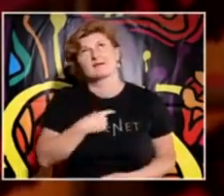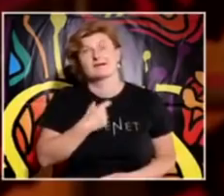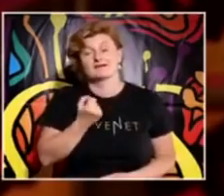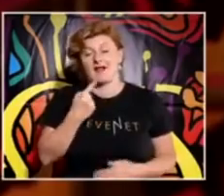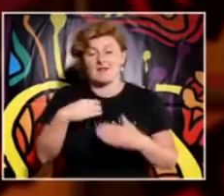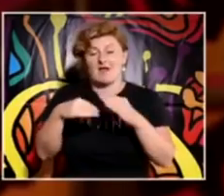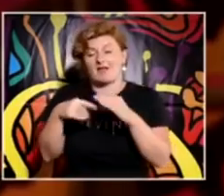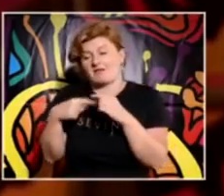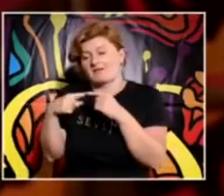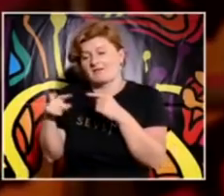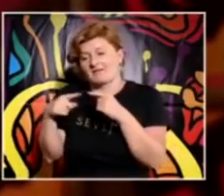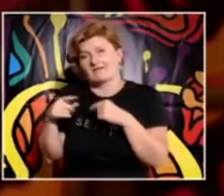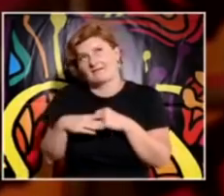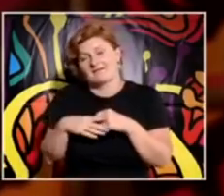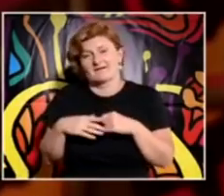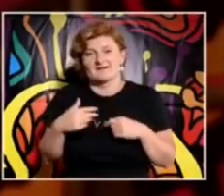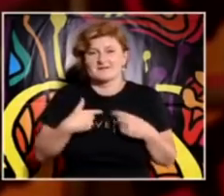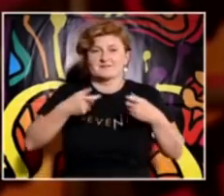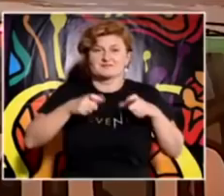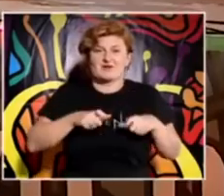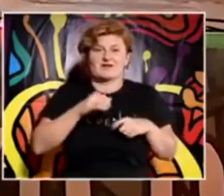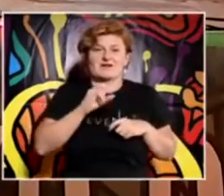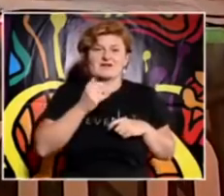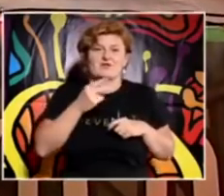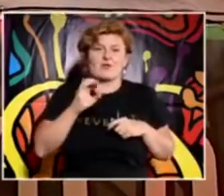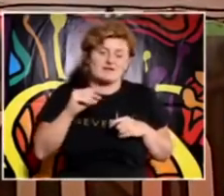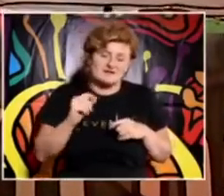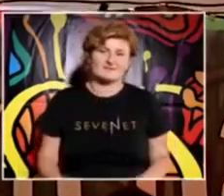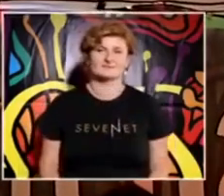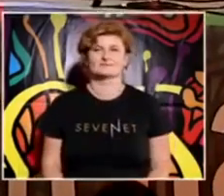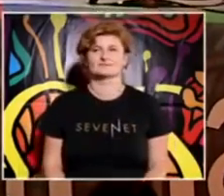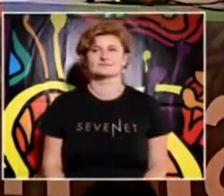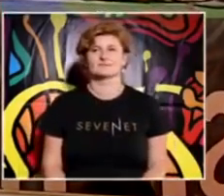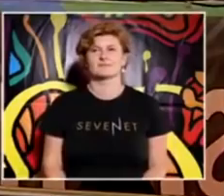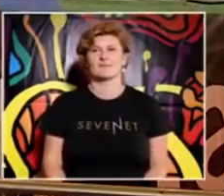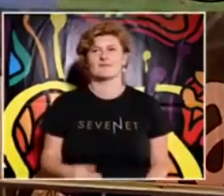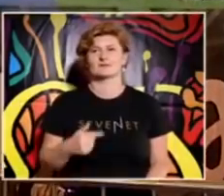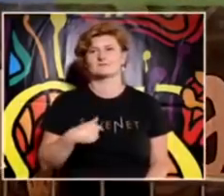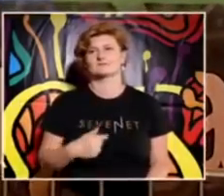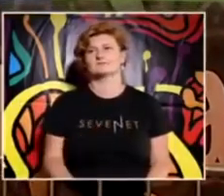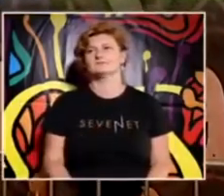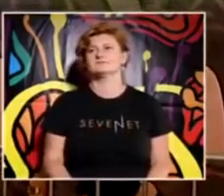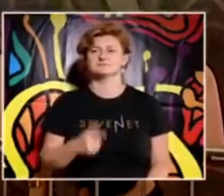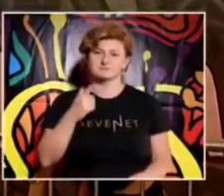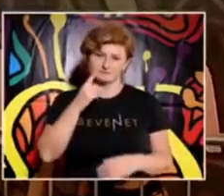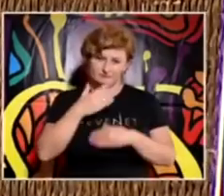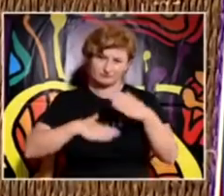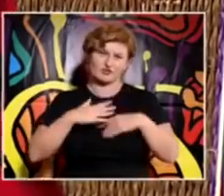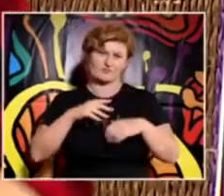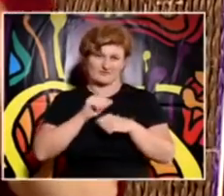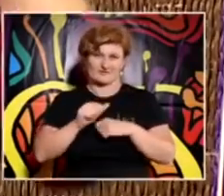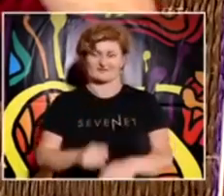teraz jestem w Indonezji. Odpisywanie na maile tutaj jest pewnie przyjemniejsze. Zdecydowanie jest przyjemniejsze. Znaczy, tak, myślę, że tak. Na pewno,